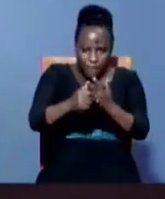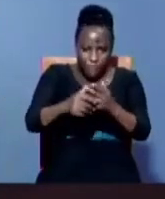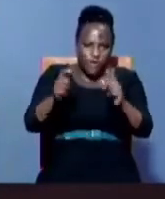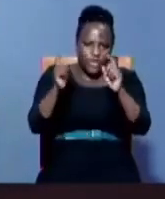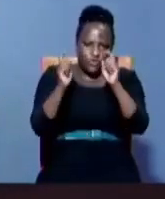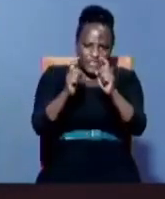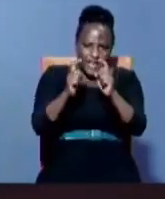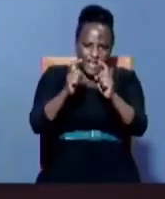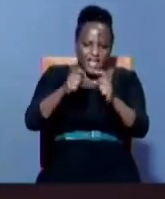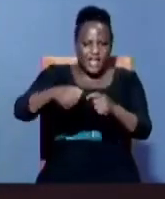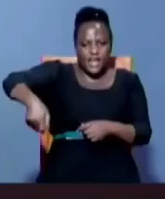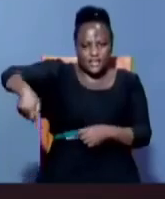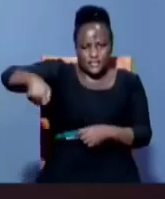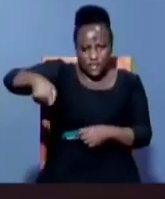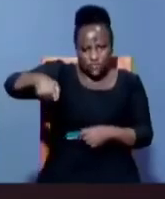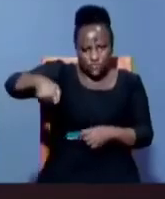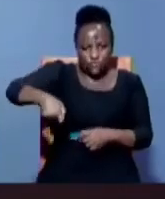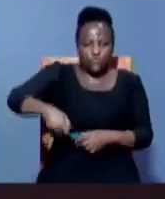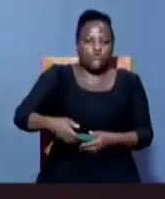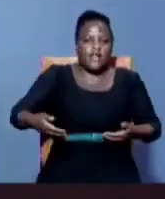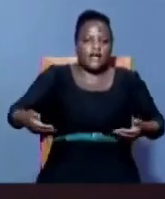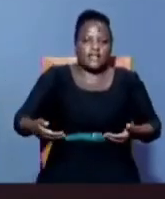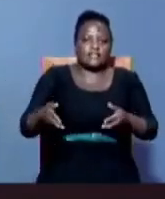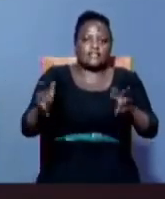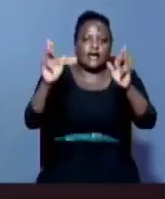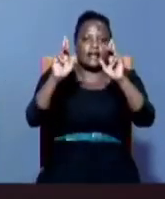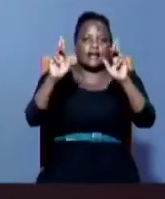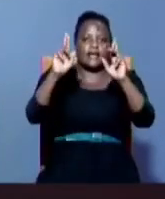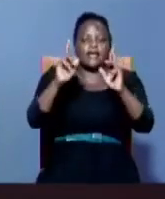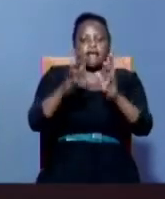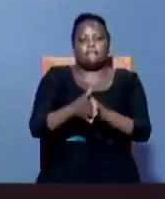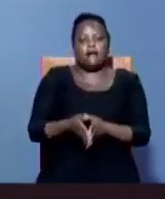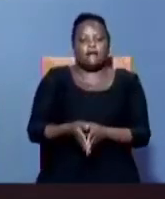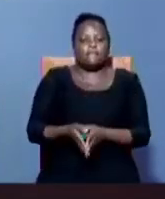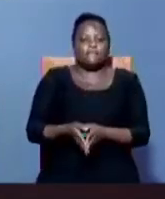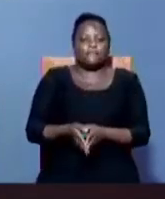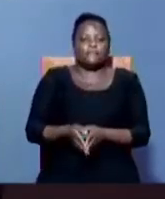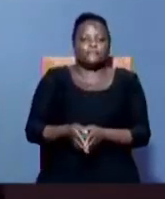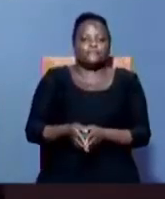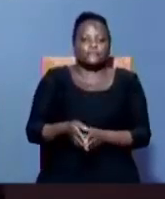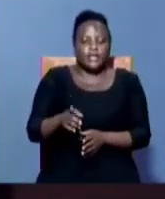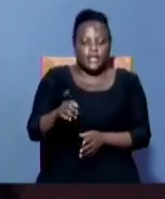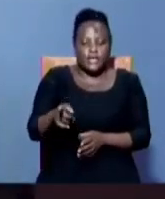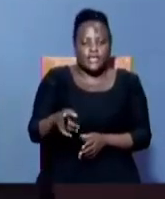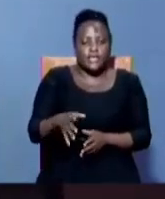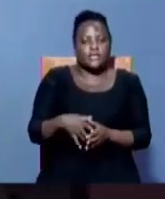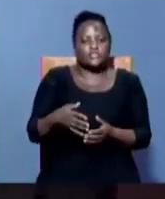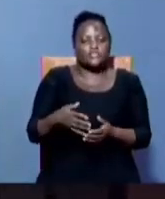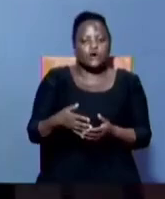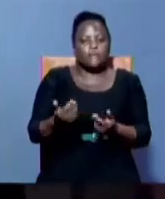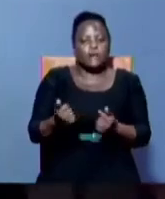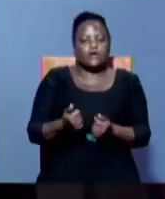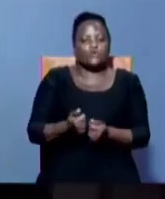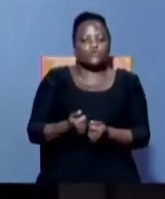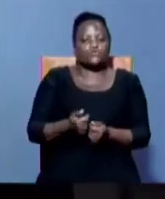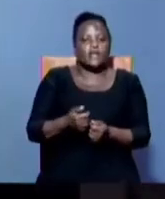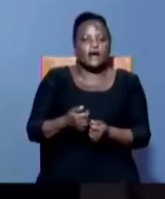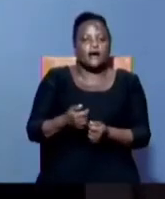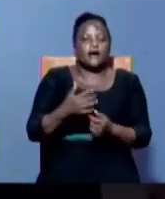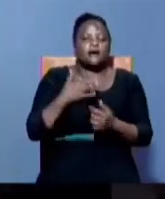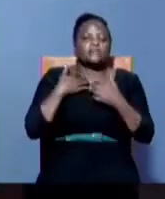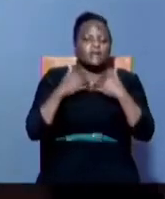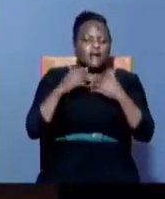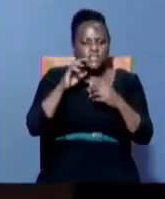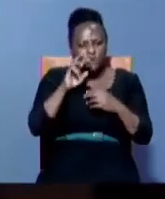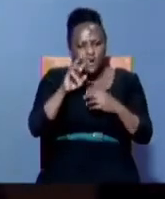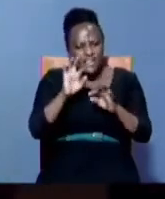damu ikutane na kiti cha rehema. Kiti cha rehema kimekutana na sanduku. Na hii ndio ambayo tunahitaji kuweza kuangalia vizuri sehemu